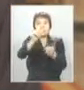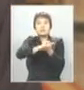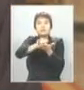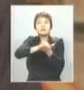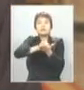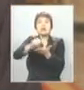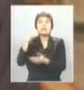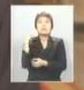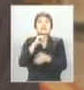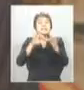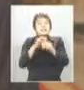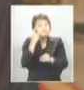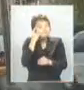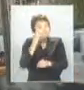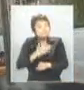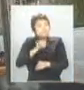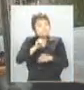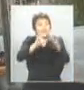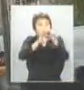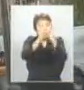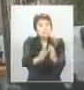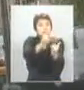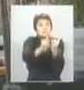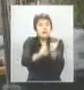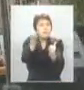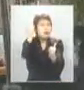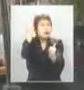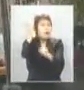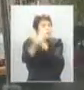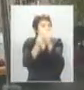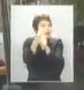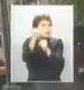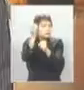อเพื่อรำลึกถึงผู้เสยชีวตจากเหตุวนาสกรรมเมอ 10 ปีก่อน